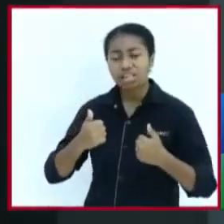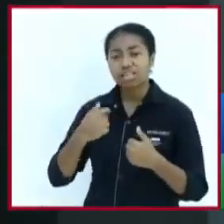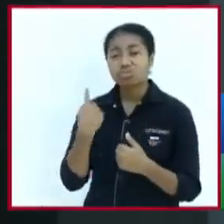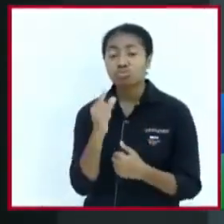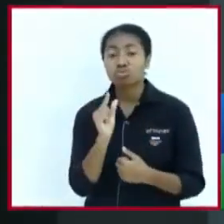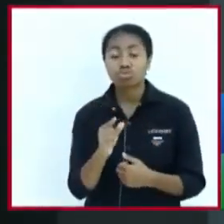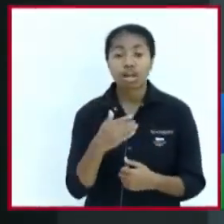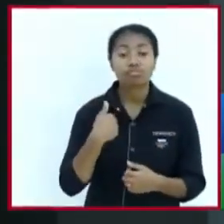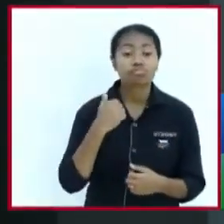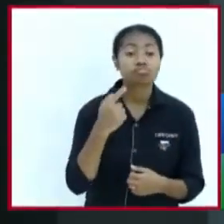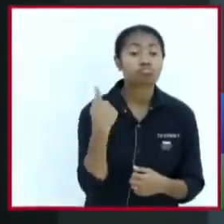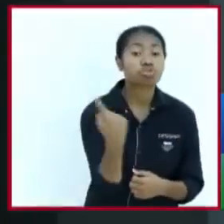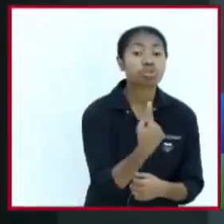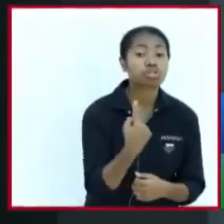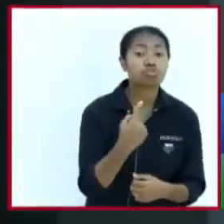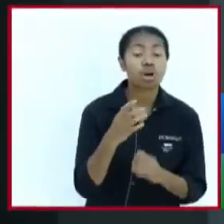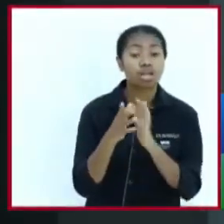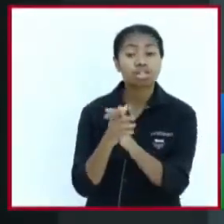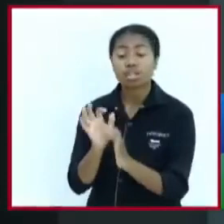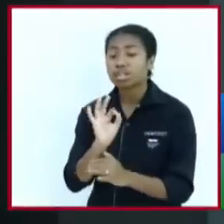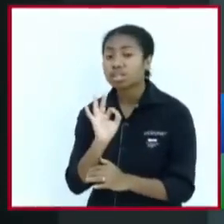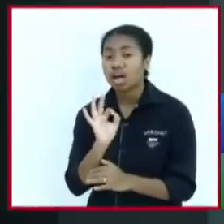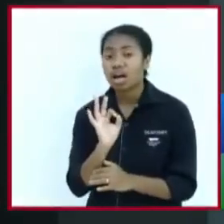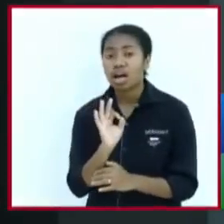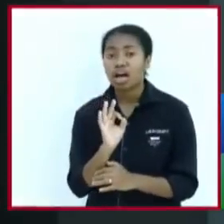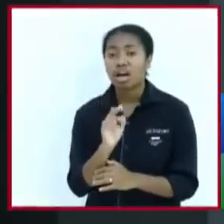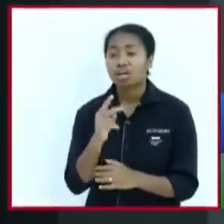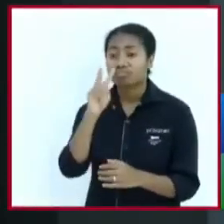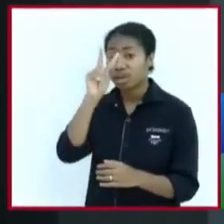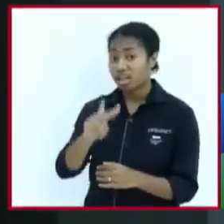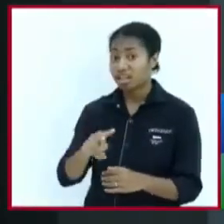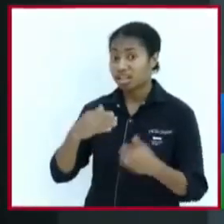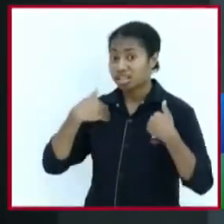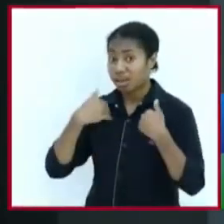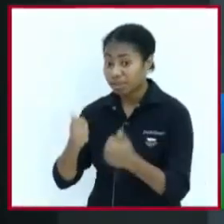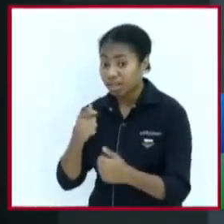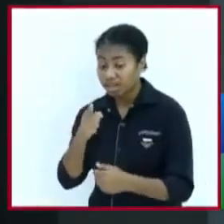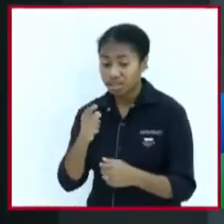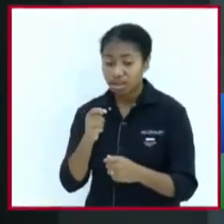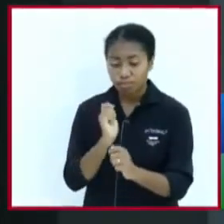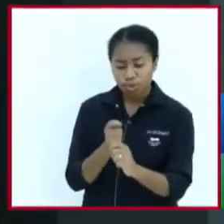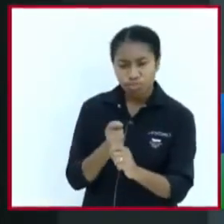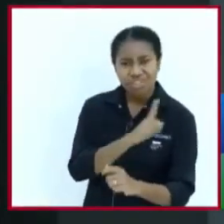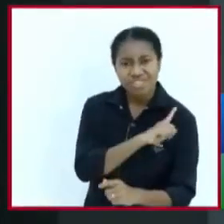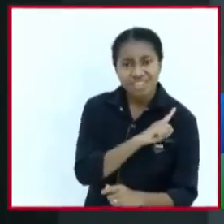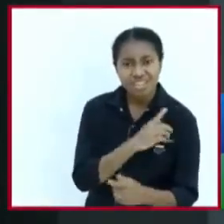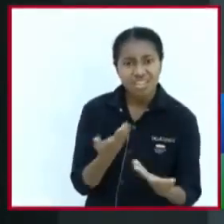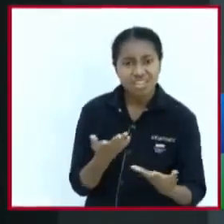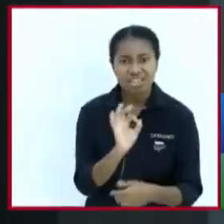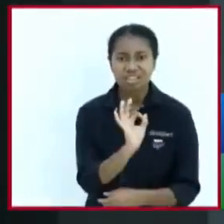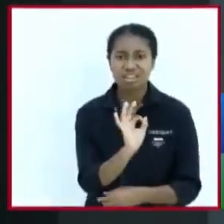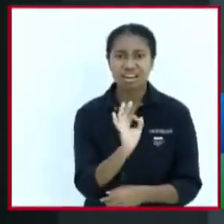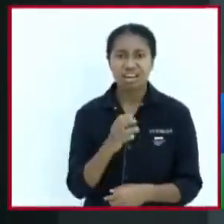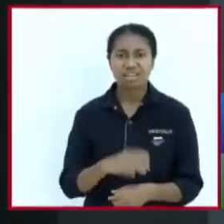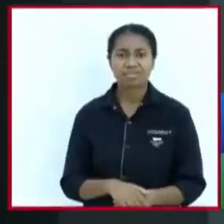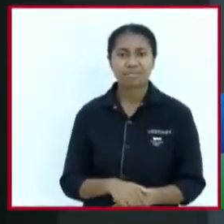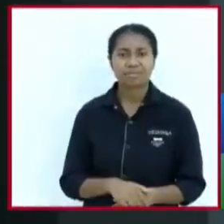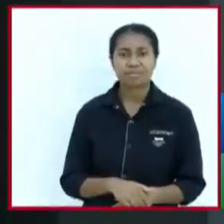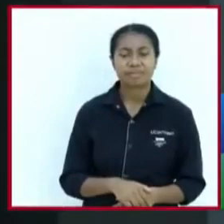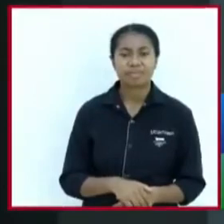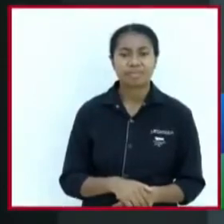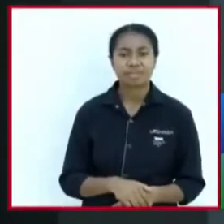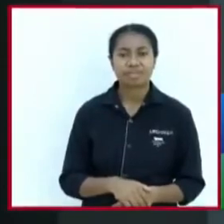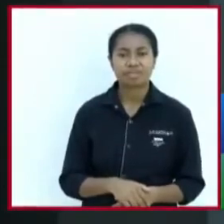kekristenan tidak menyadarkan keselamatannya pada perbuatannya sendiri Tapi pada perbuatan Imam besarnya ia tidak